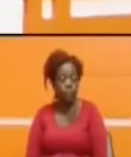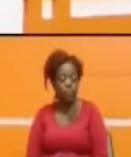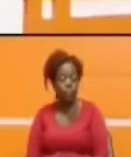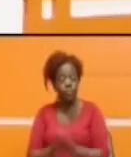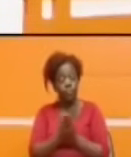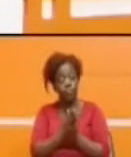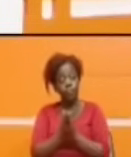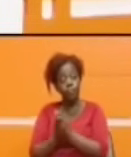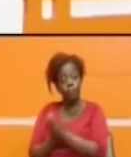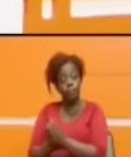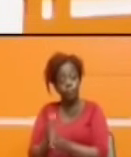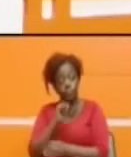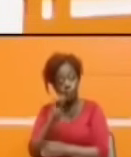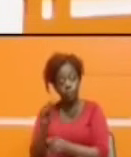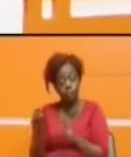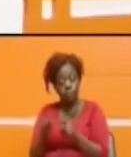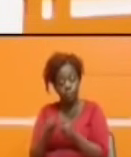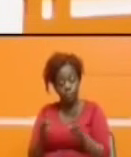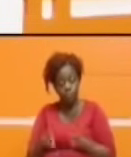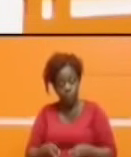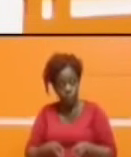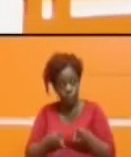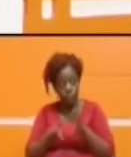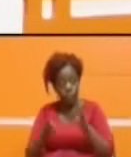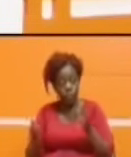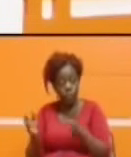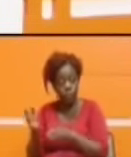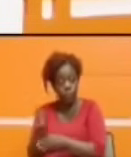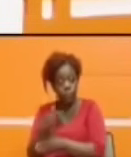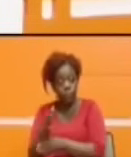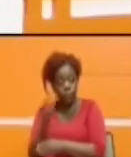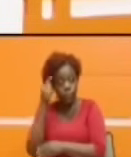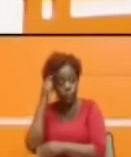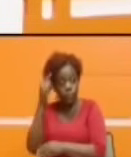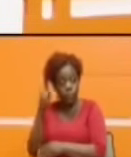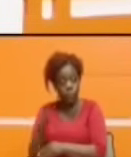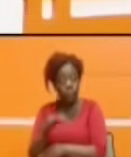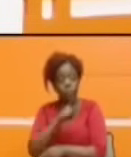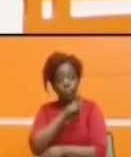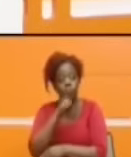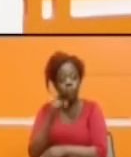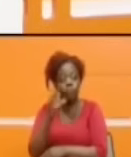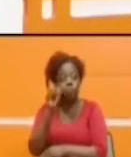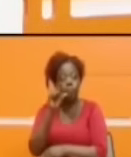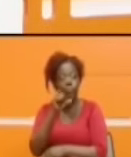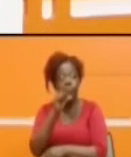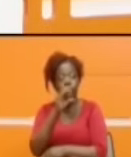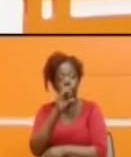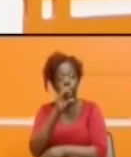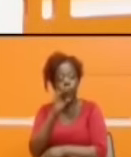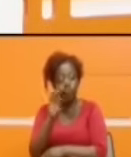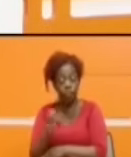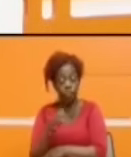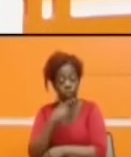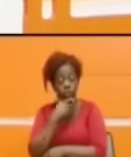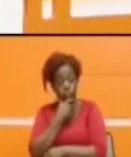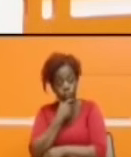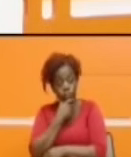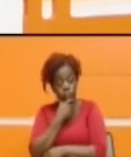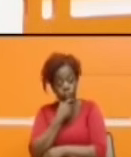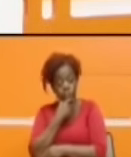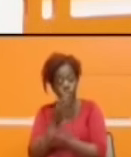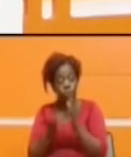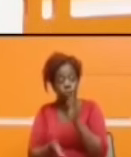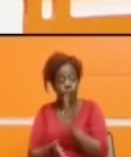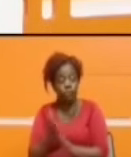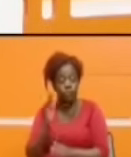Mwebale nnyo abasasi baffe mu bufu obwo bwennyini. Minisita wa Kanyugo k'e Luweero Alice Kaboyo yanyamidde olwa